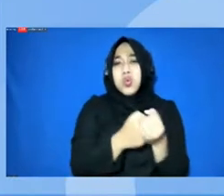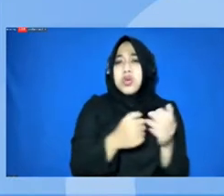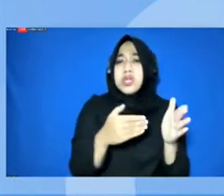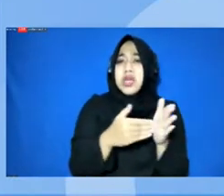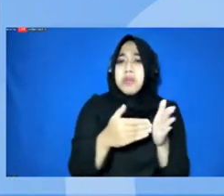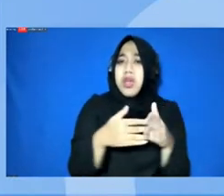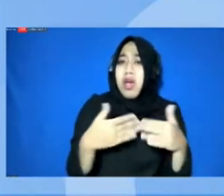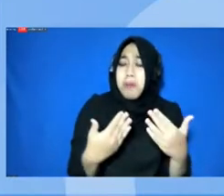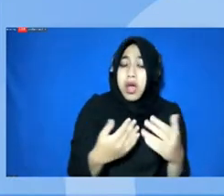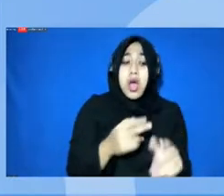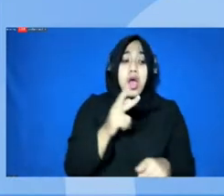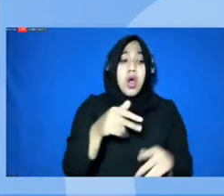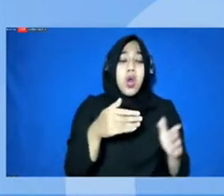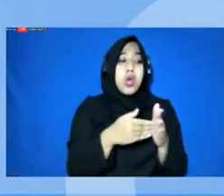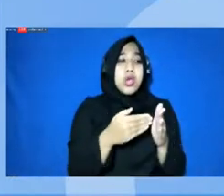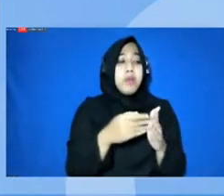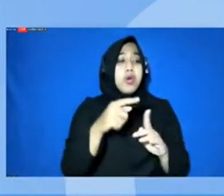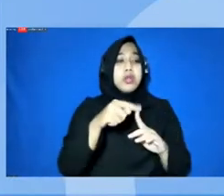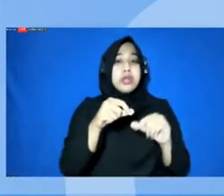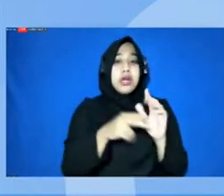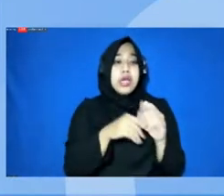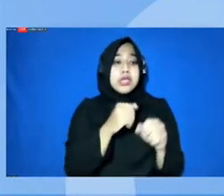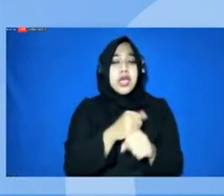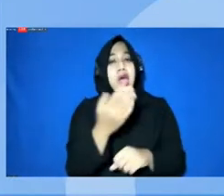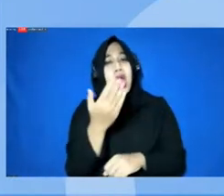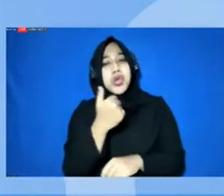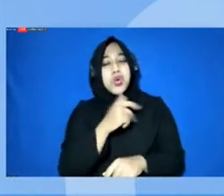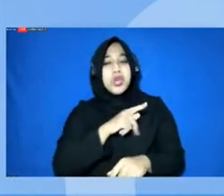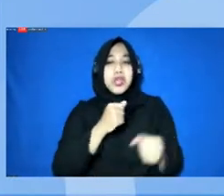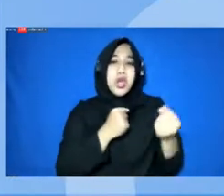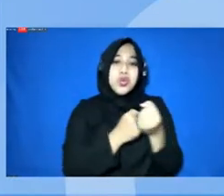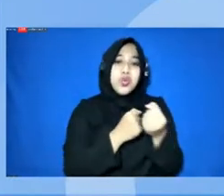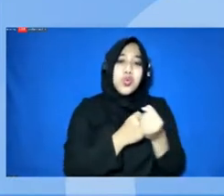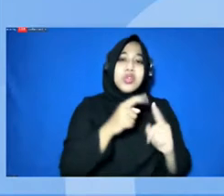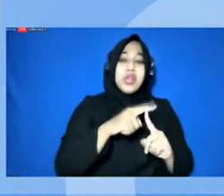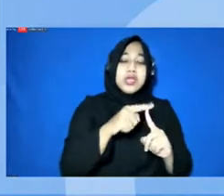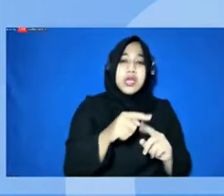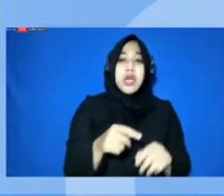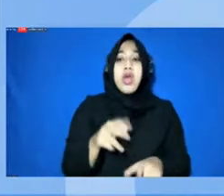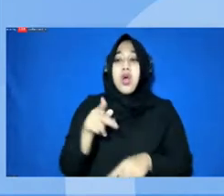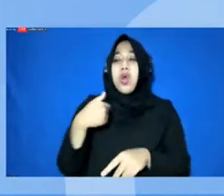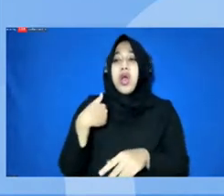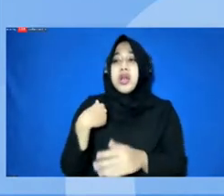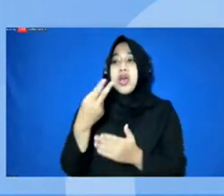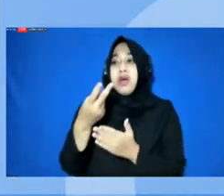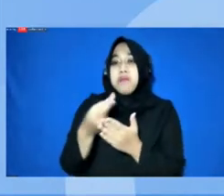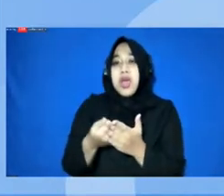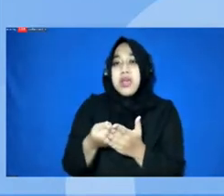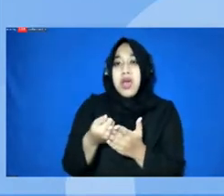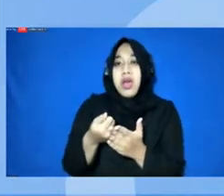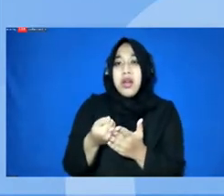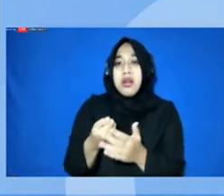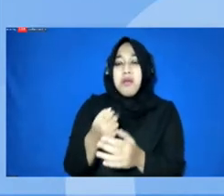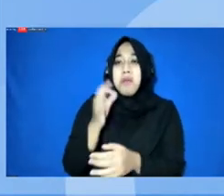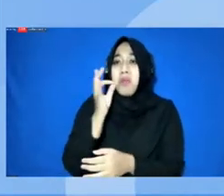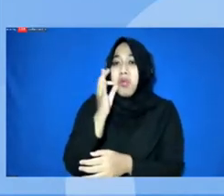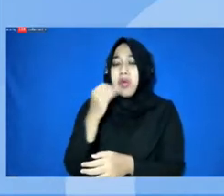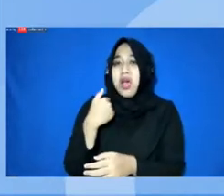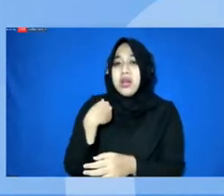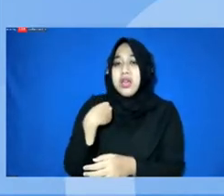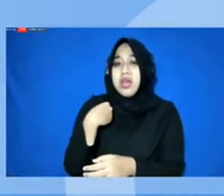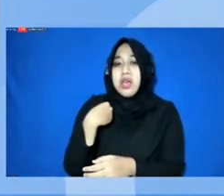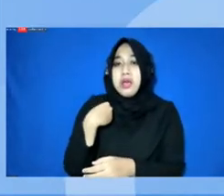gapnya kemudian di tracing, ayo kita dukung tracing. Gapnya di pembiayaan, misalnya mohon maaf ada pimpinan Pak Bima, sahabat